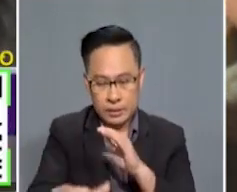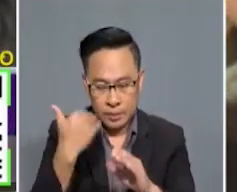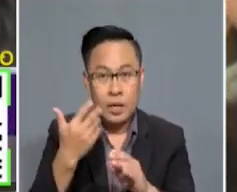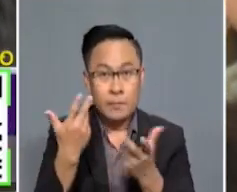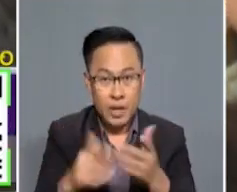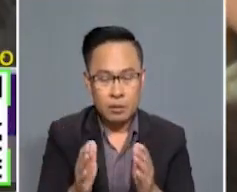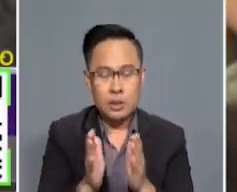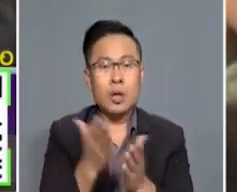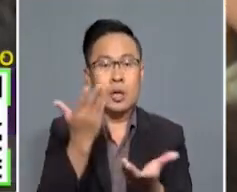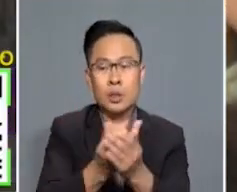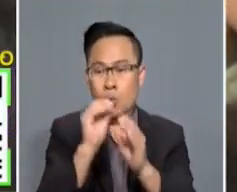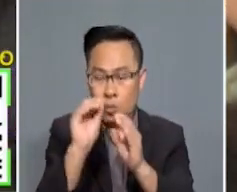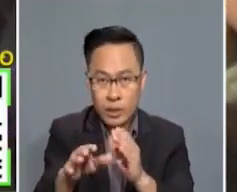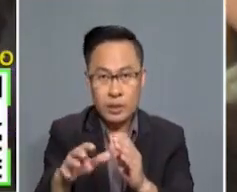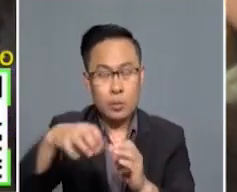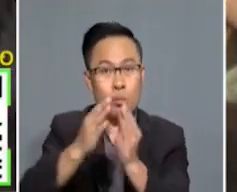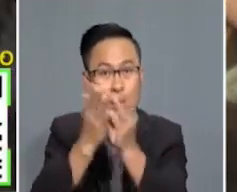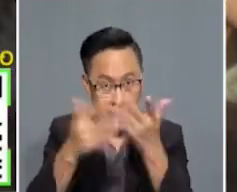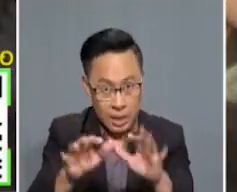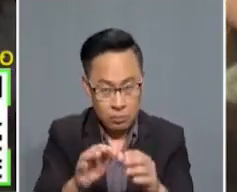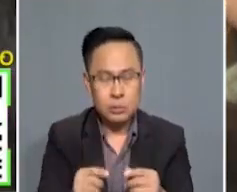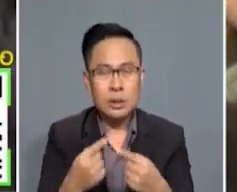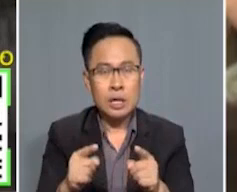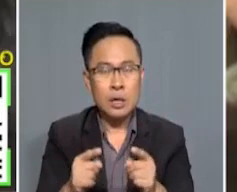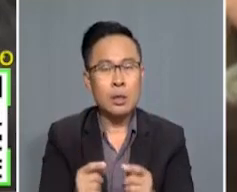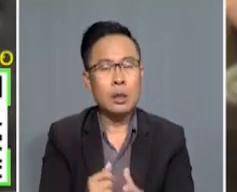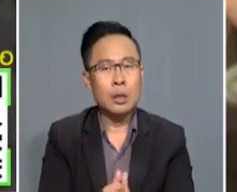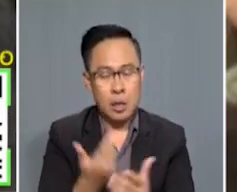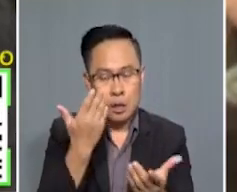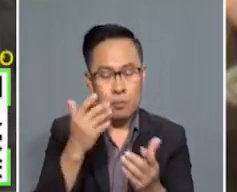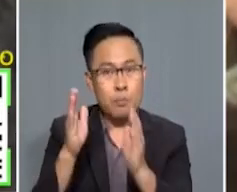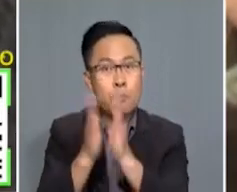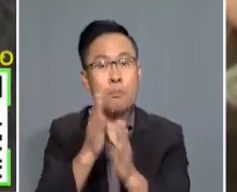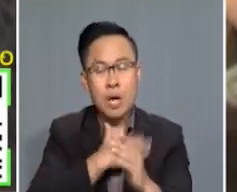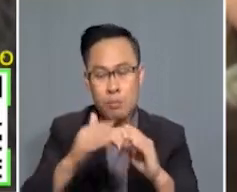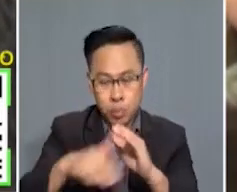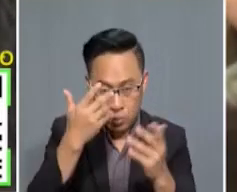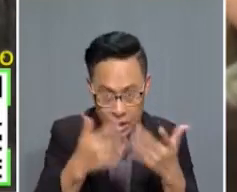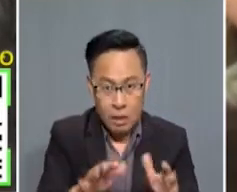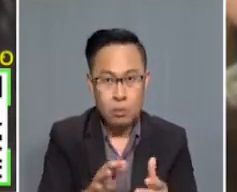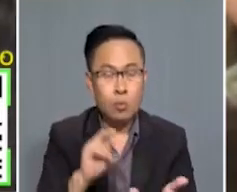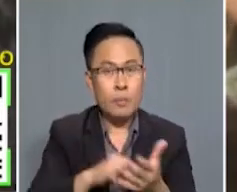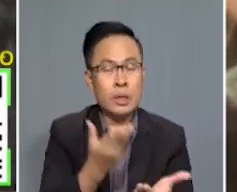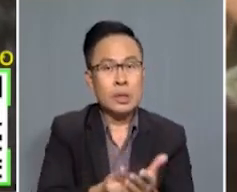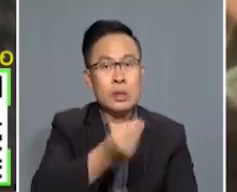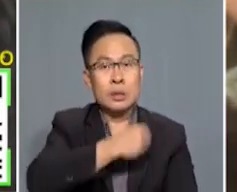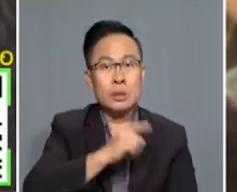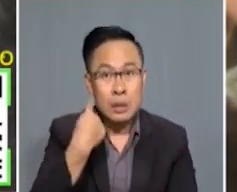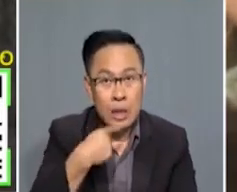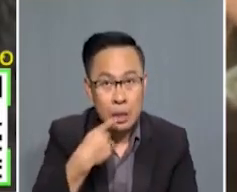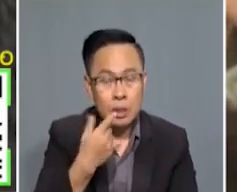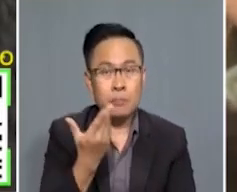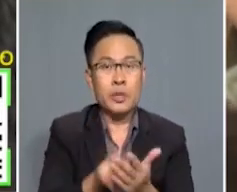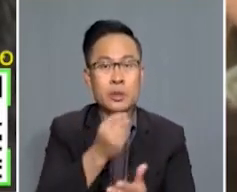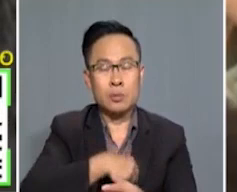ไปแล้วเนี่ยยังไม่ถูกดำเนินคดีอีกหลายคนเลยฮะแล้วก็ยังไม่มีใครมาแจ้งผมก็จะมาแจ้งว่าม